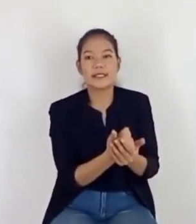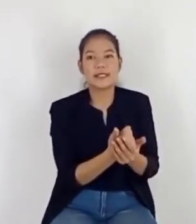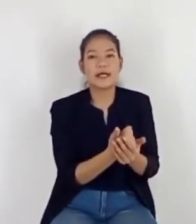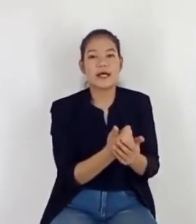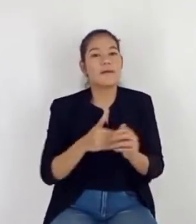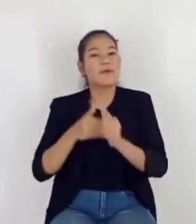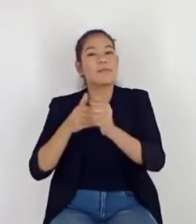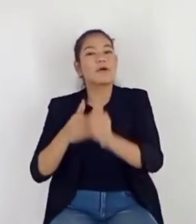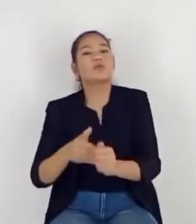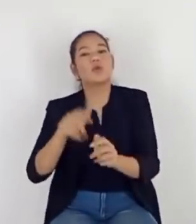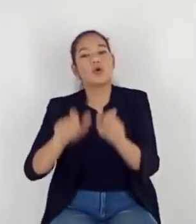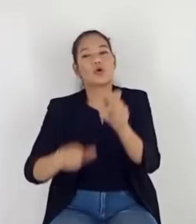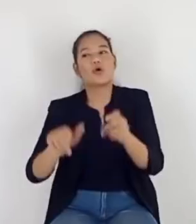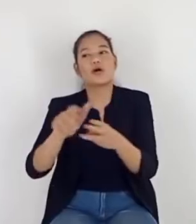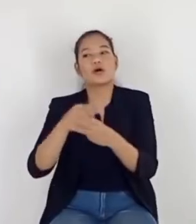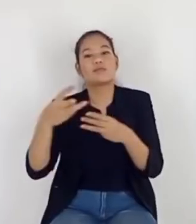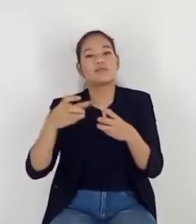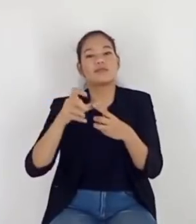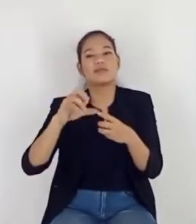bahaya kelaparan.